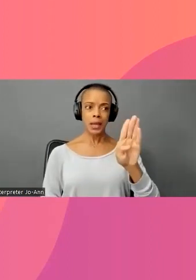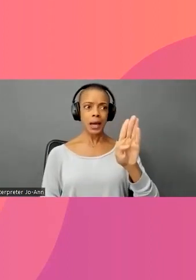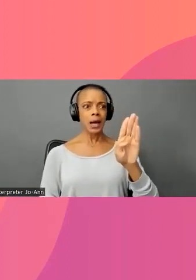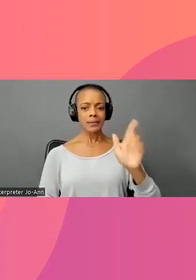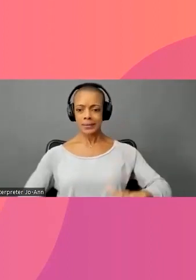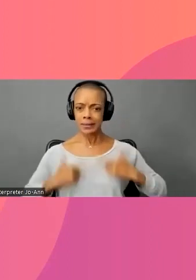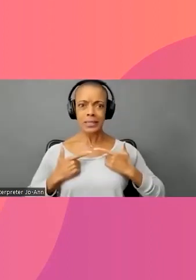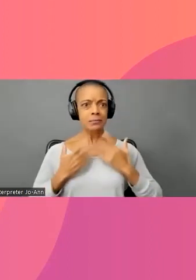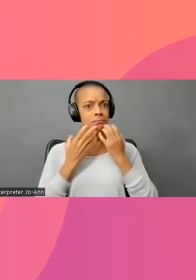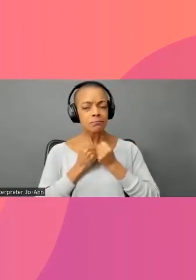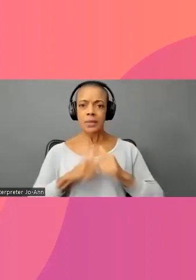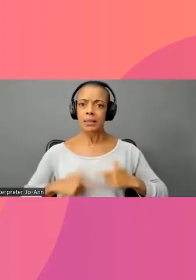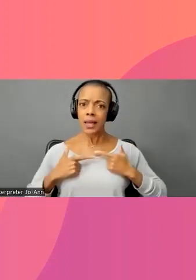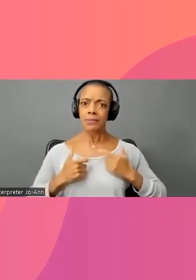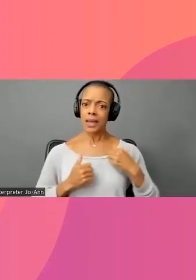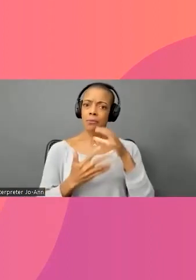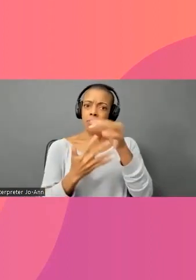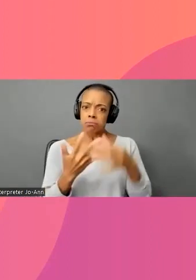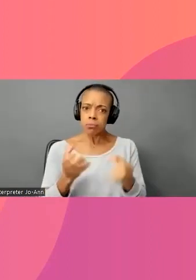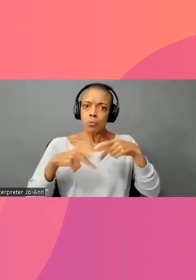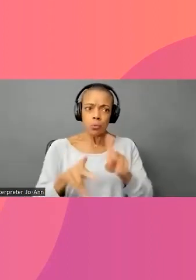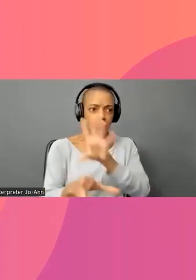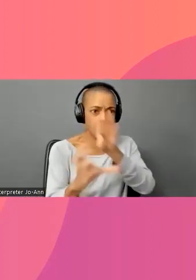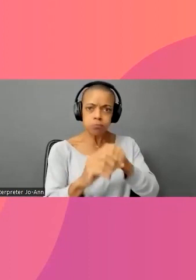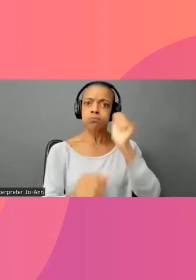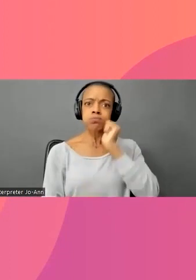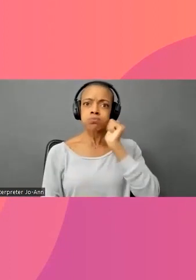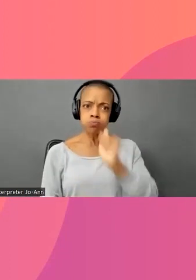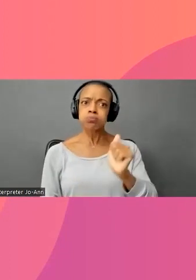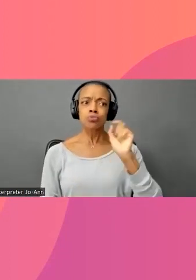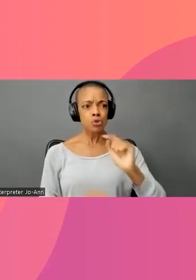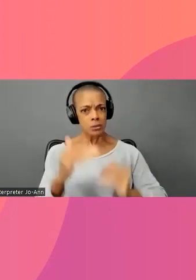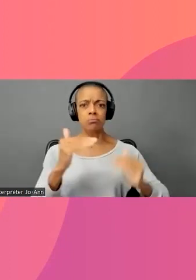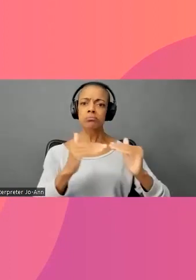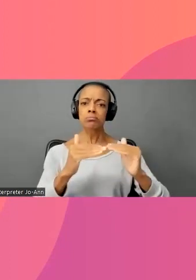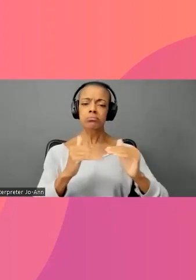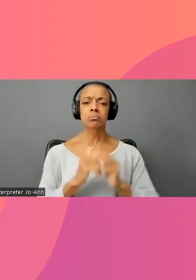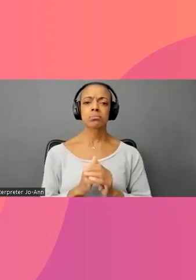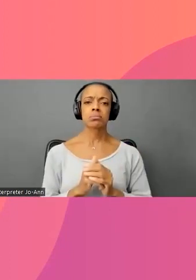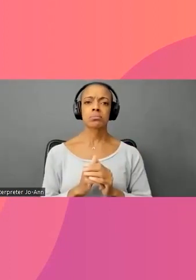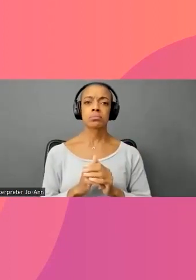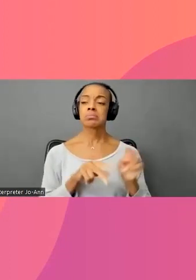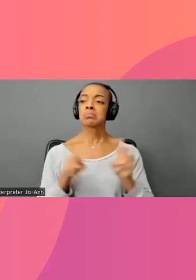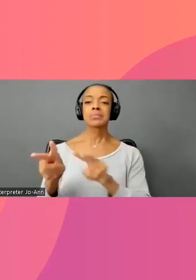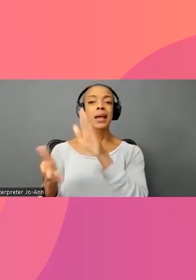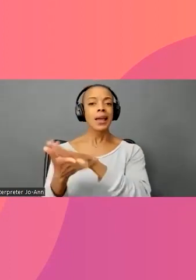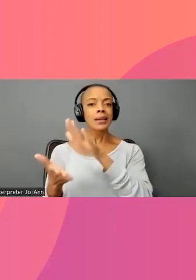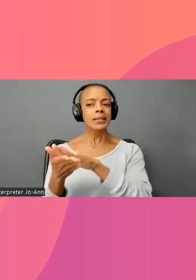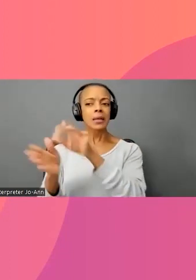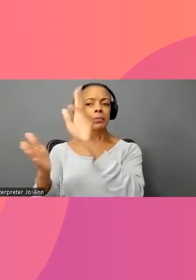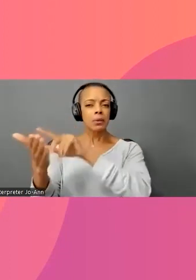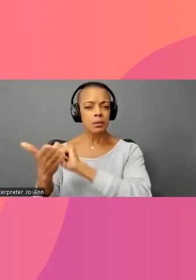Et je voulais que les gens comprennent également ce que ça prenait pour les patients noirs ayant des